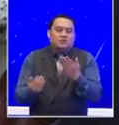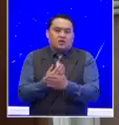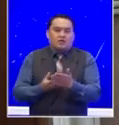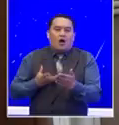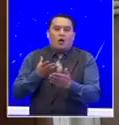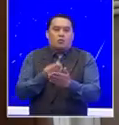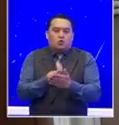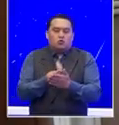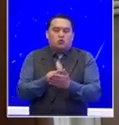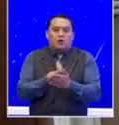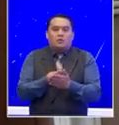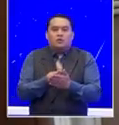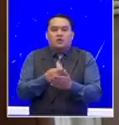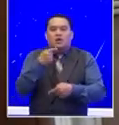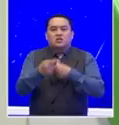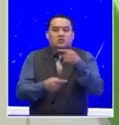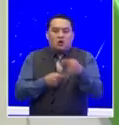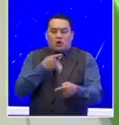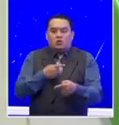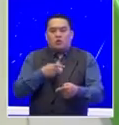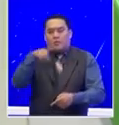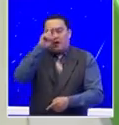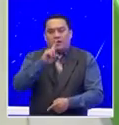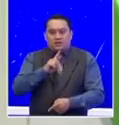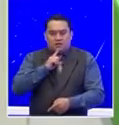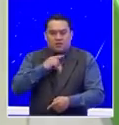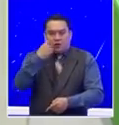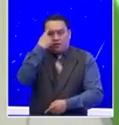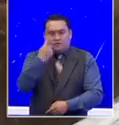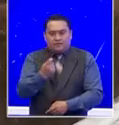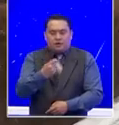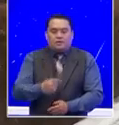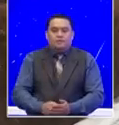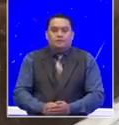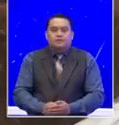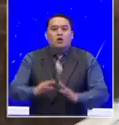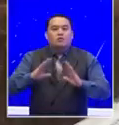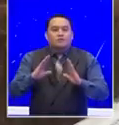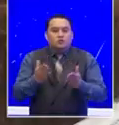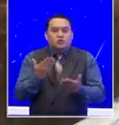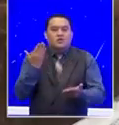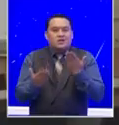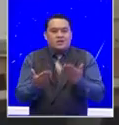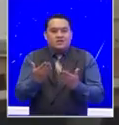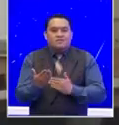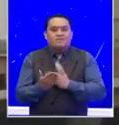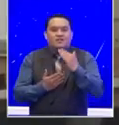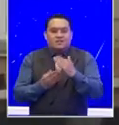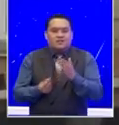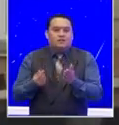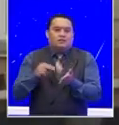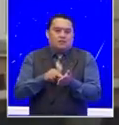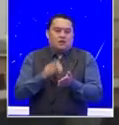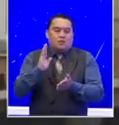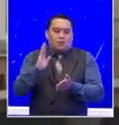оплаты путем зачета платежа на следующий отчетный период и известит потребителя об этом. В случае, если счет выше предоставляемой